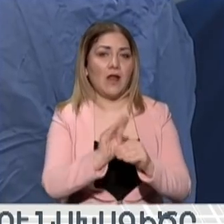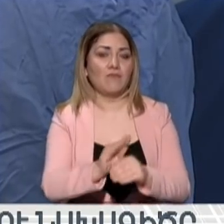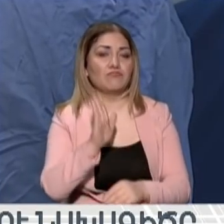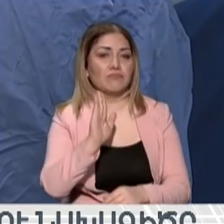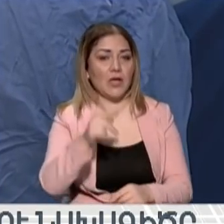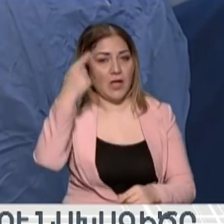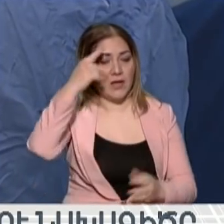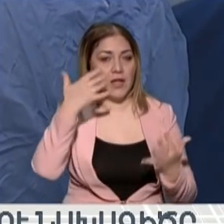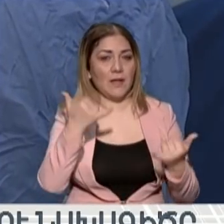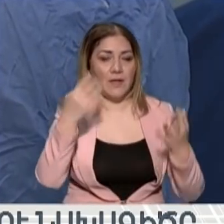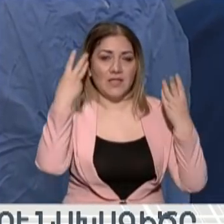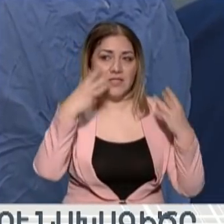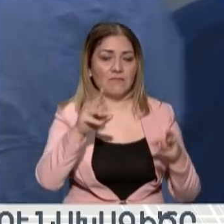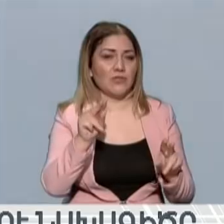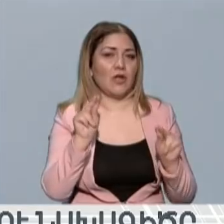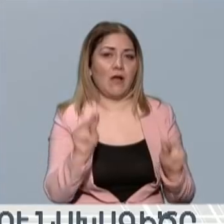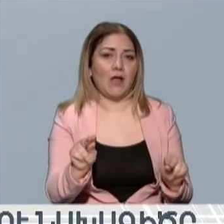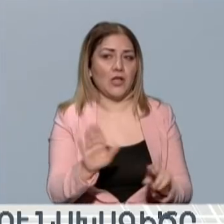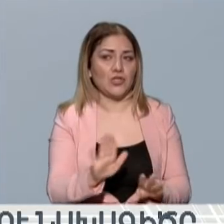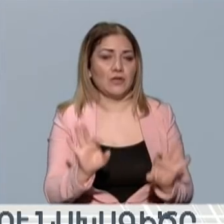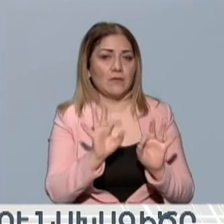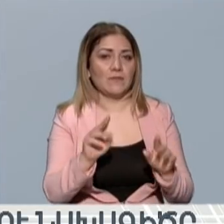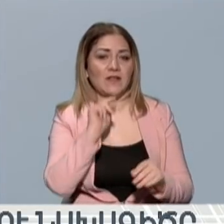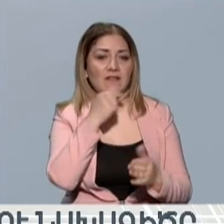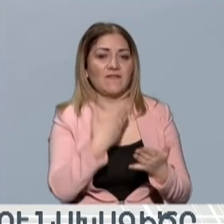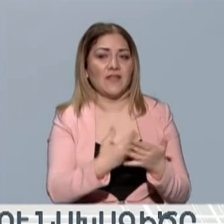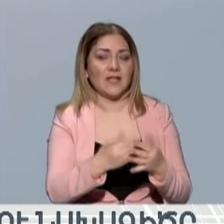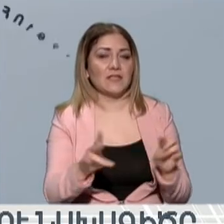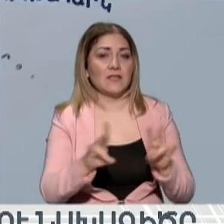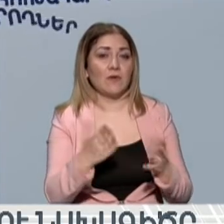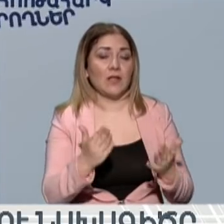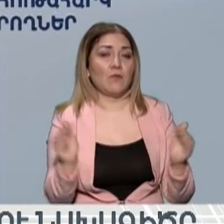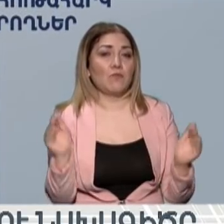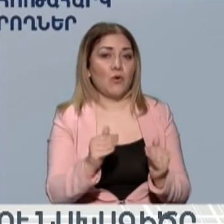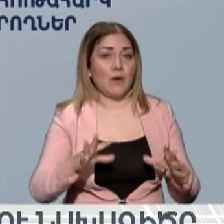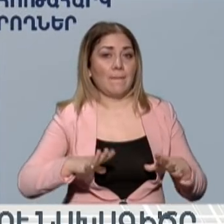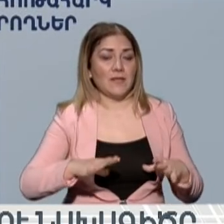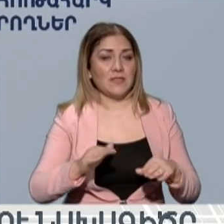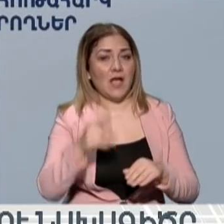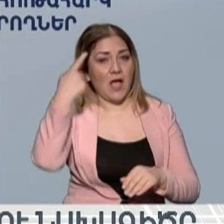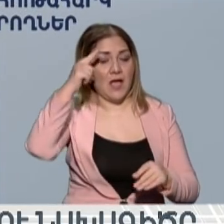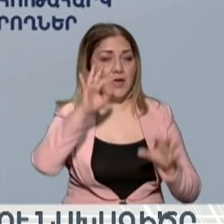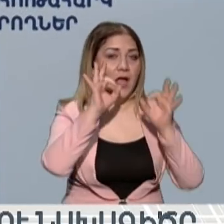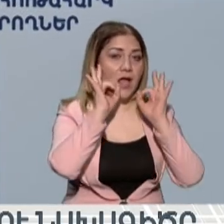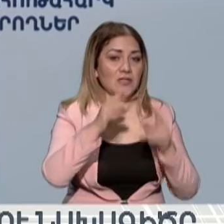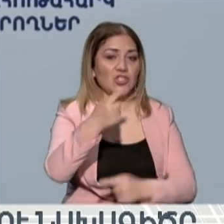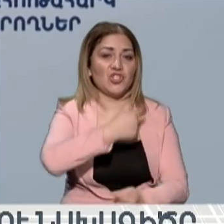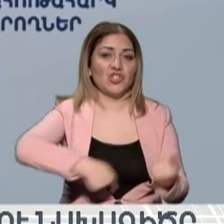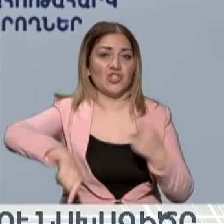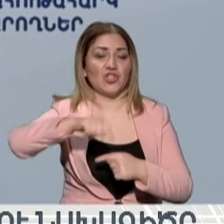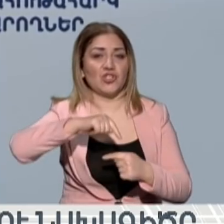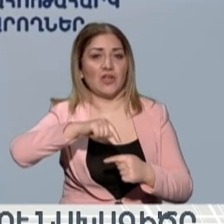Հարկման ներկա մոդելը այնքան էլ արդար չէ, խոստովանում են Ֆիննախում։ Եթե միկրոն ազատված է հարկերից, շրջանառության հարկի դաշտում